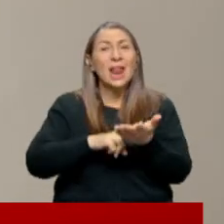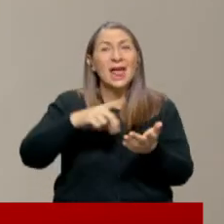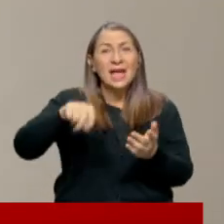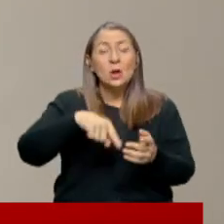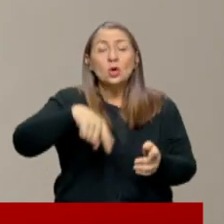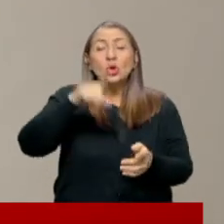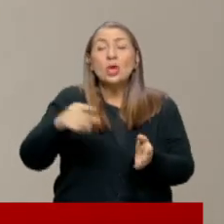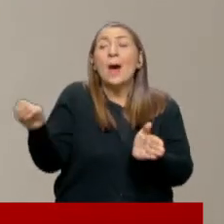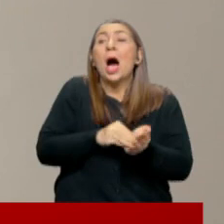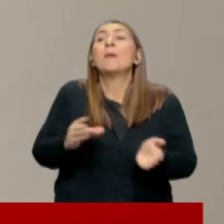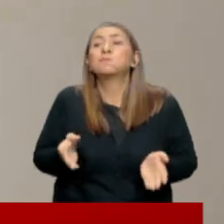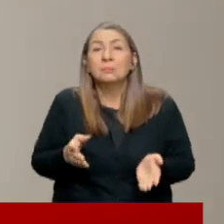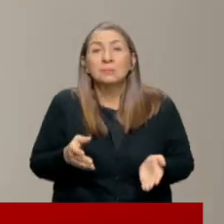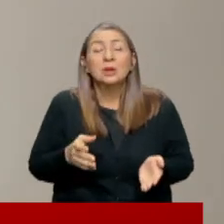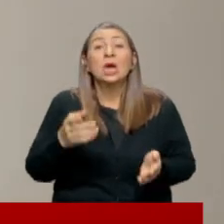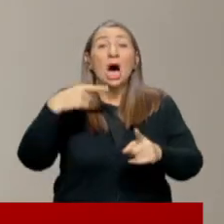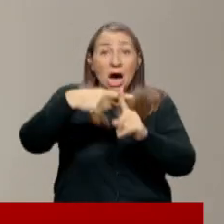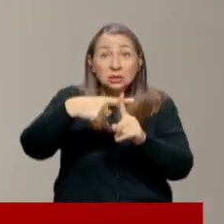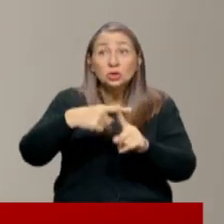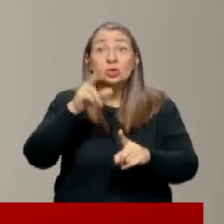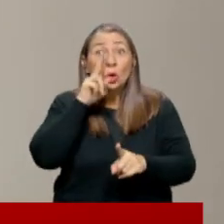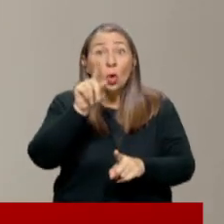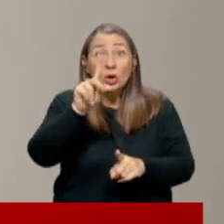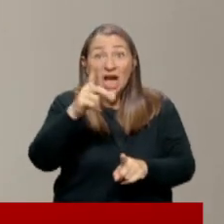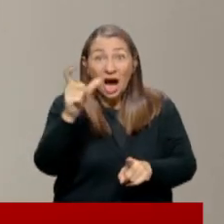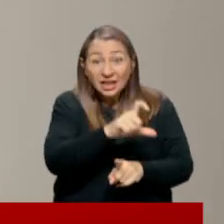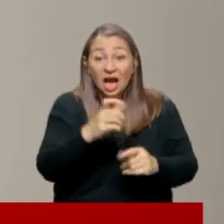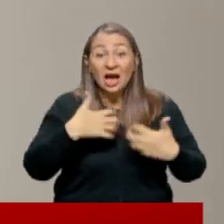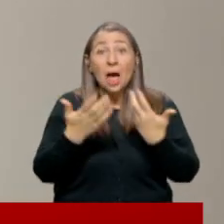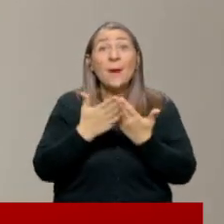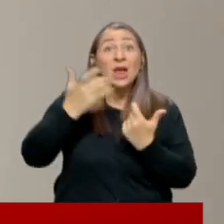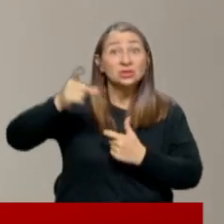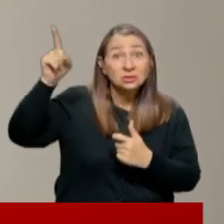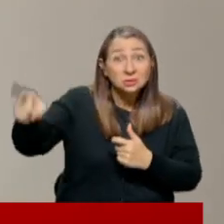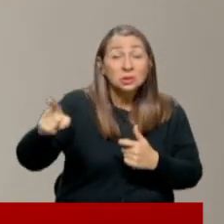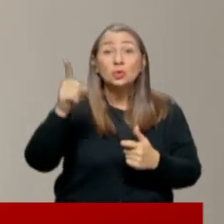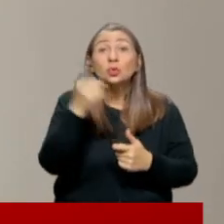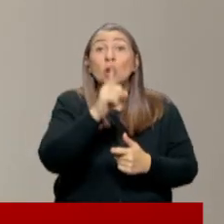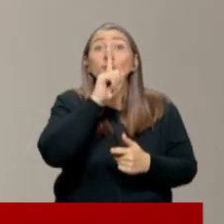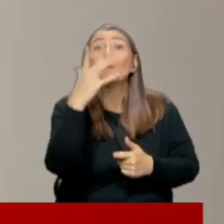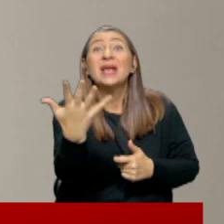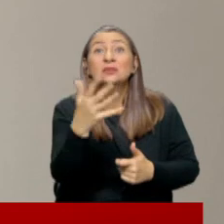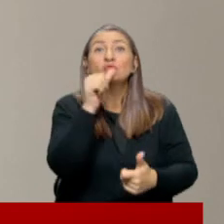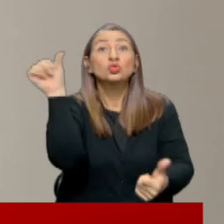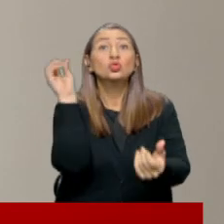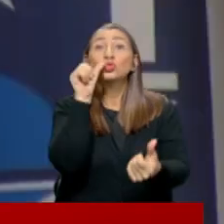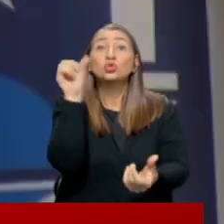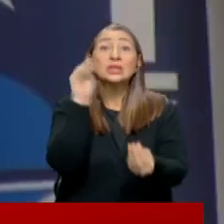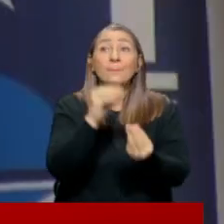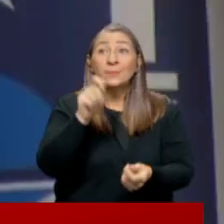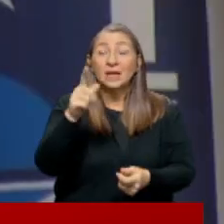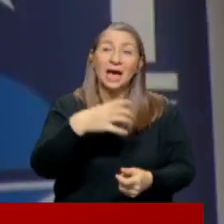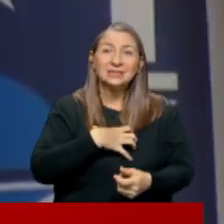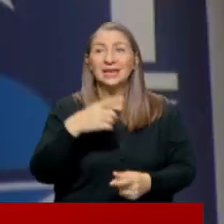gündeme dahi almadılar Üstelik son 12 ayda Kahramanmaraş'ta %105 suya zam yapıldı